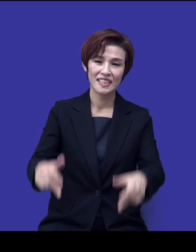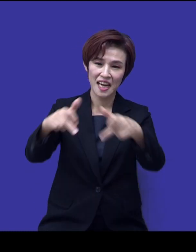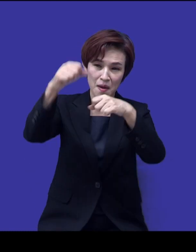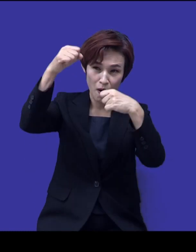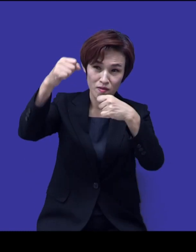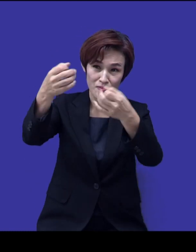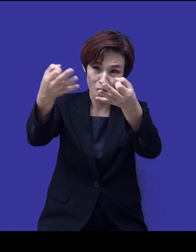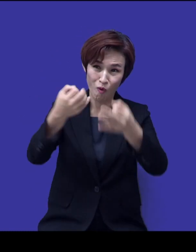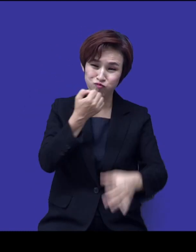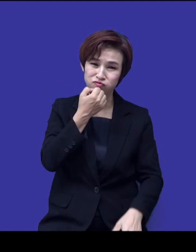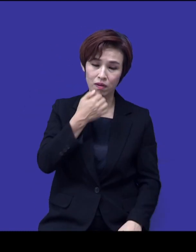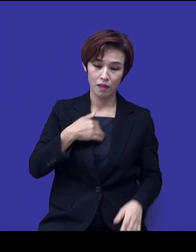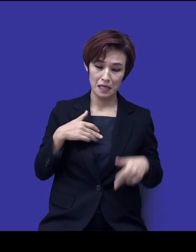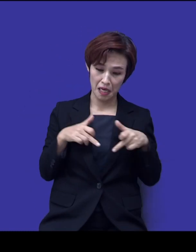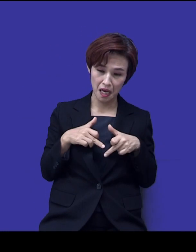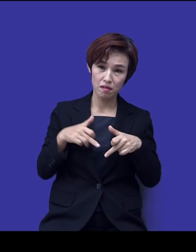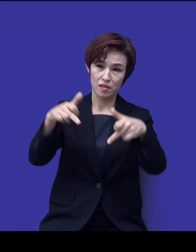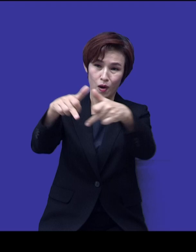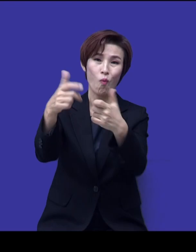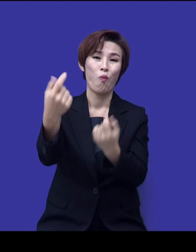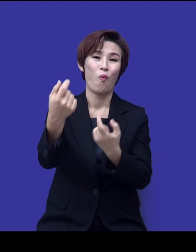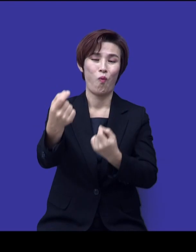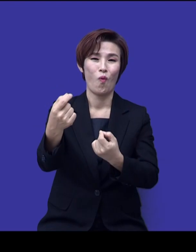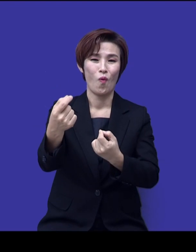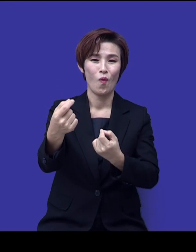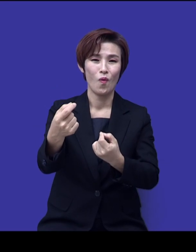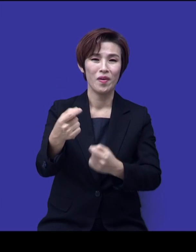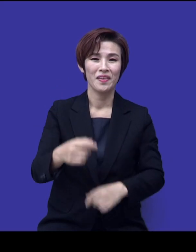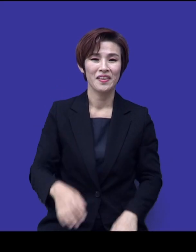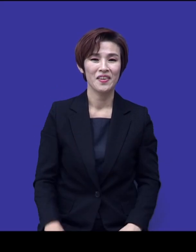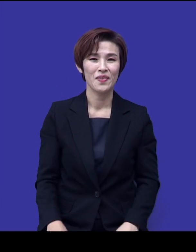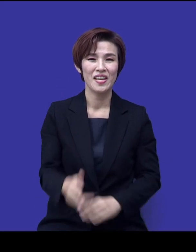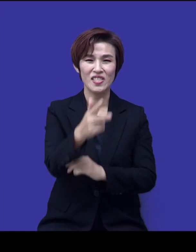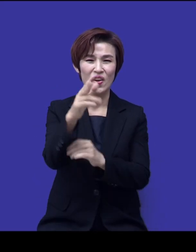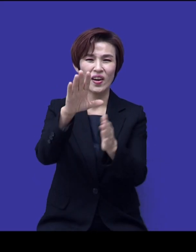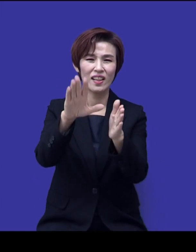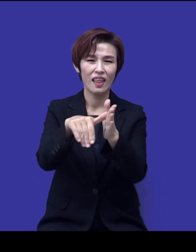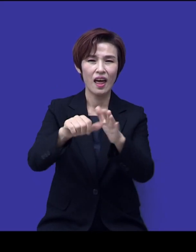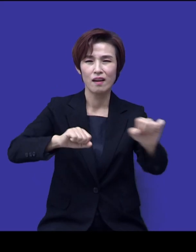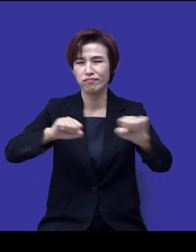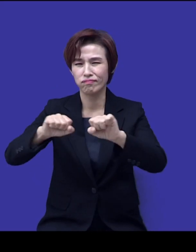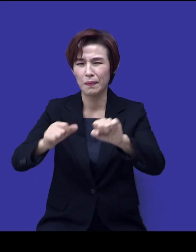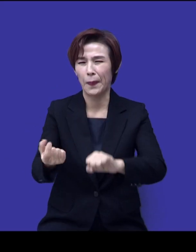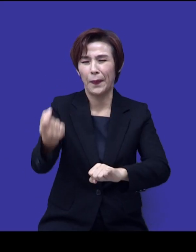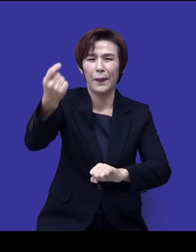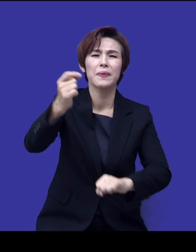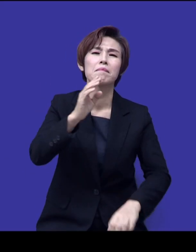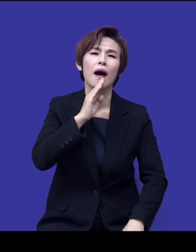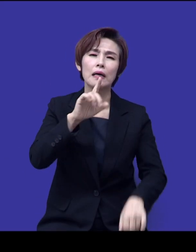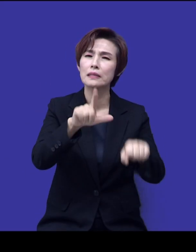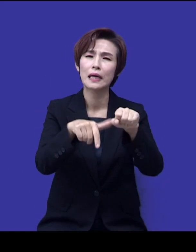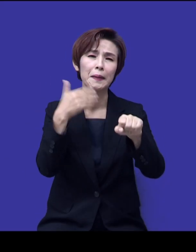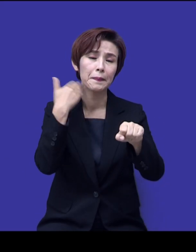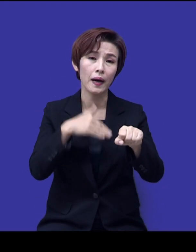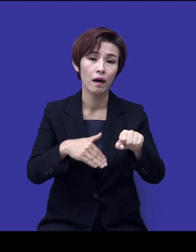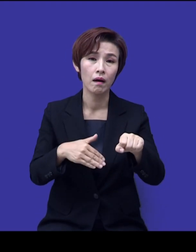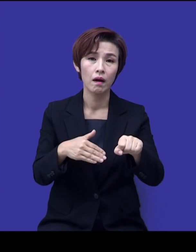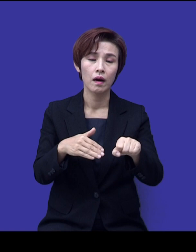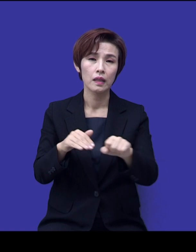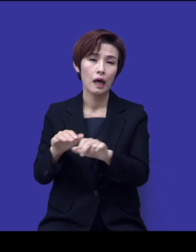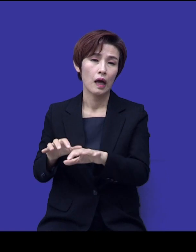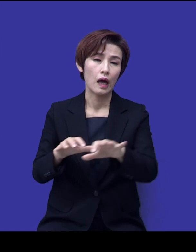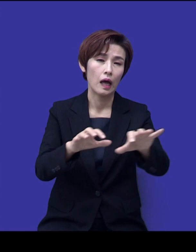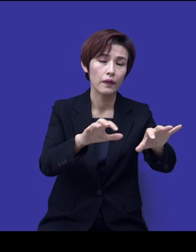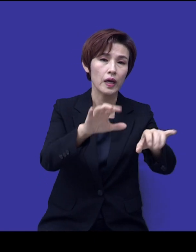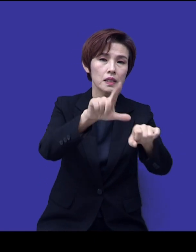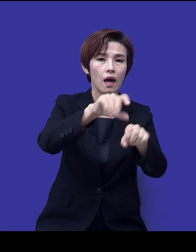장애인이고 저도 걔들 보면 장애인이고요. 우리 촬영하면 빨리 움직여야 돼요. 시간이 워낙 없으니까. 그렇죠, 그렇죠. 근데 한번 움직이려면 30분